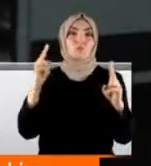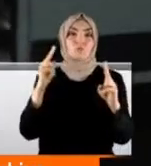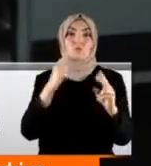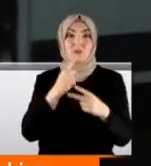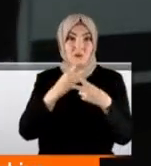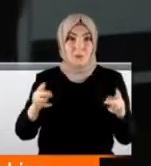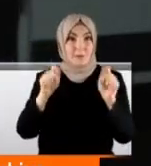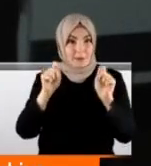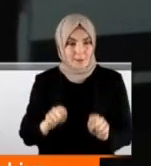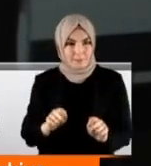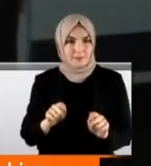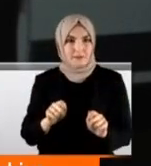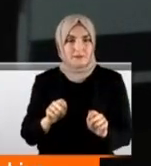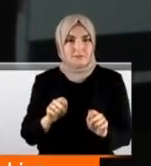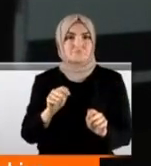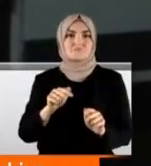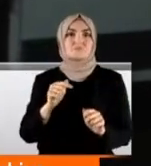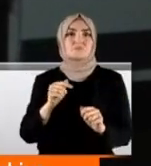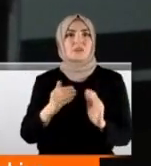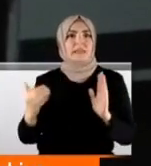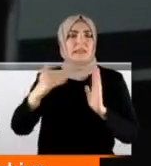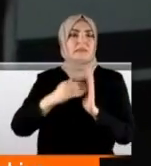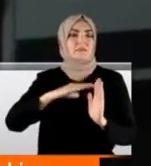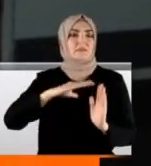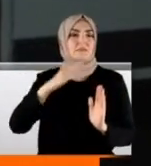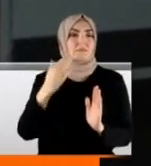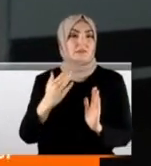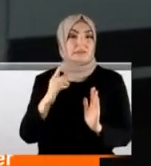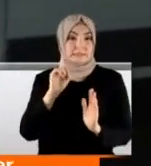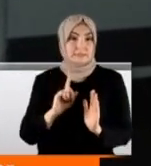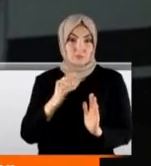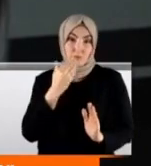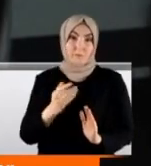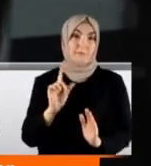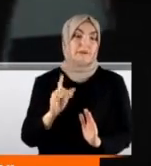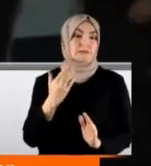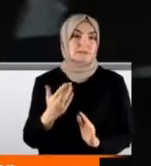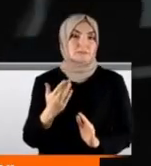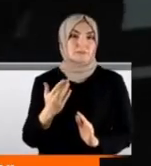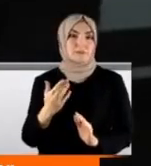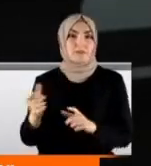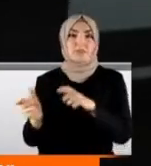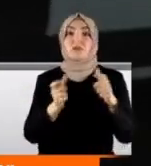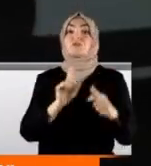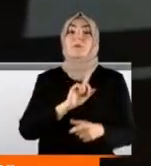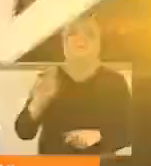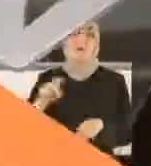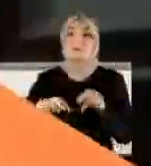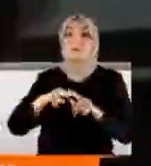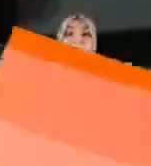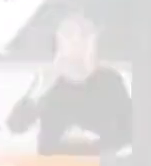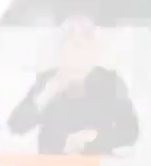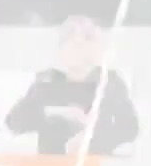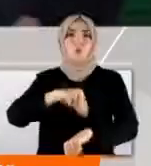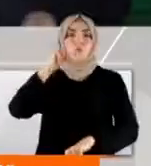açıklamayı bir adım daha ileri götürdü aslında Nihan Günay. Öncelikle onu belirteyim. Taşınmaz mal komisyonu kurulacağını söyledi. Az önce tam da benim bulunduğum